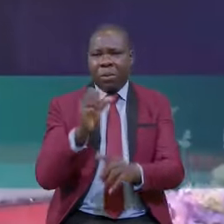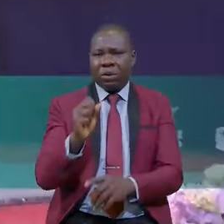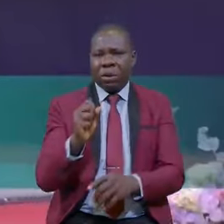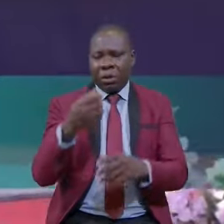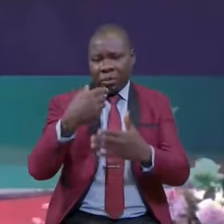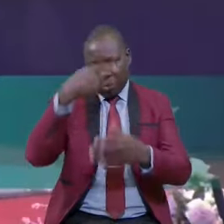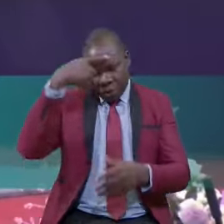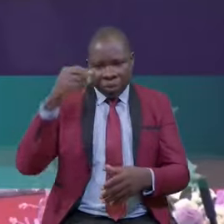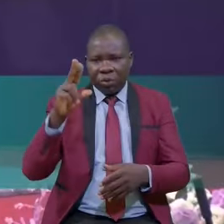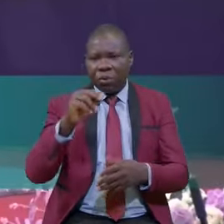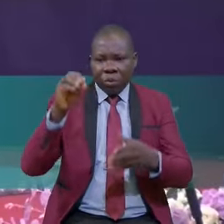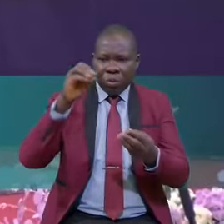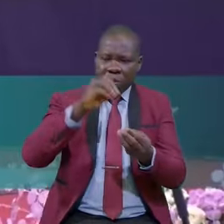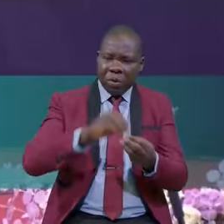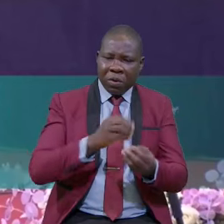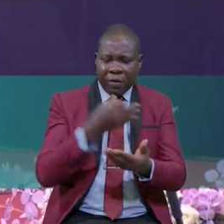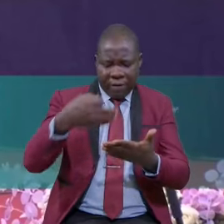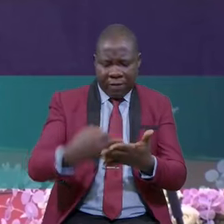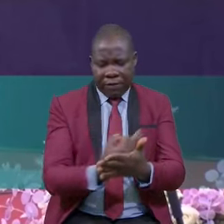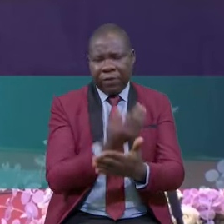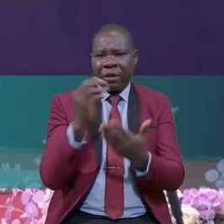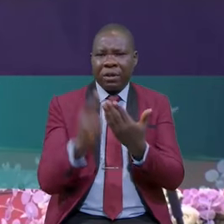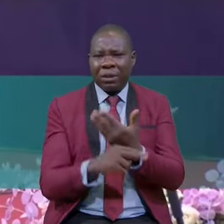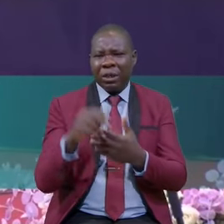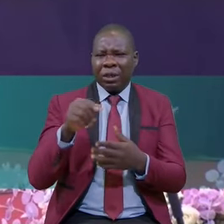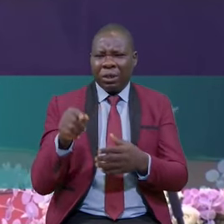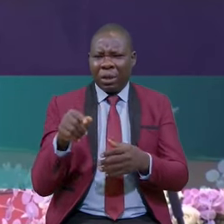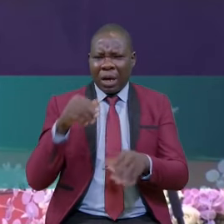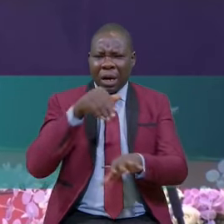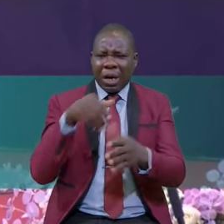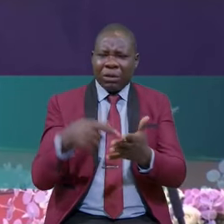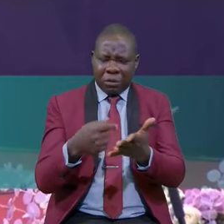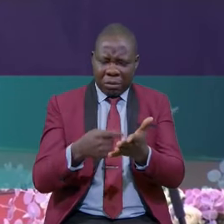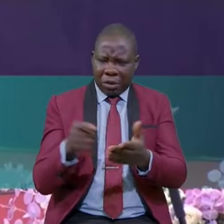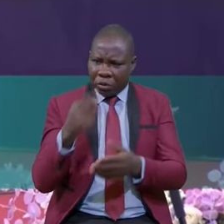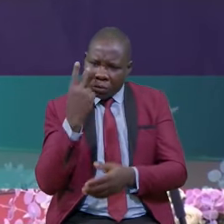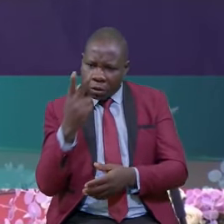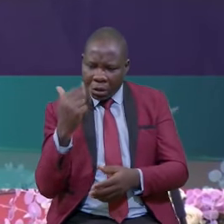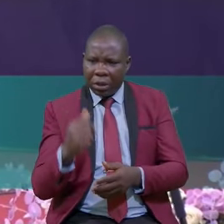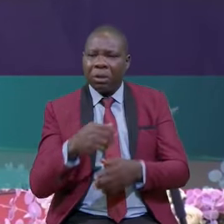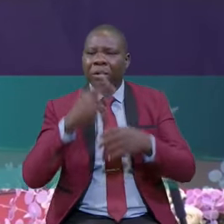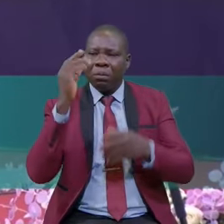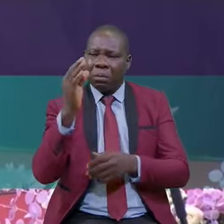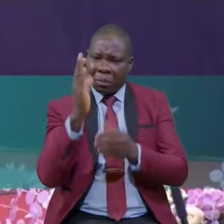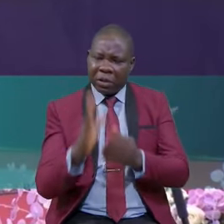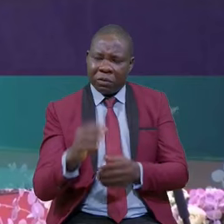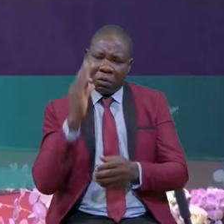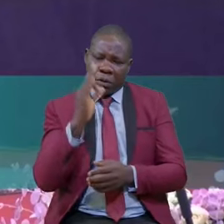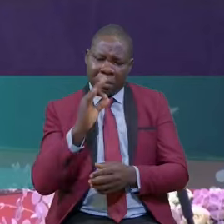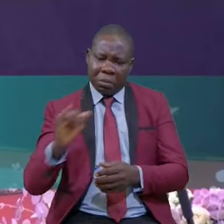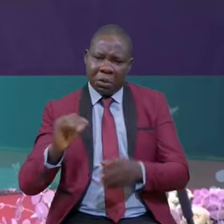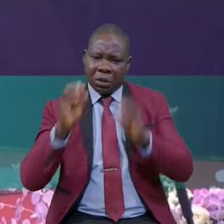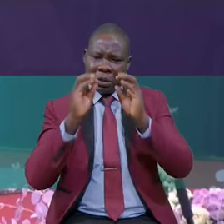at a minister, he been preaching and preaching. Et vous voyez, and il prêchait, vous demandez, quel est l'objectif? Parce que